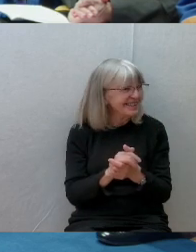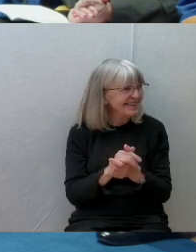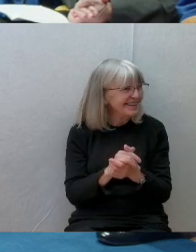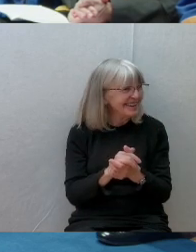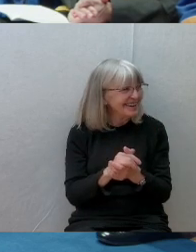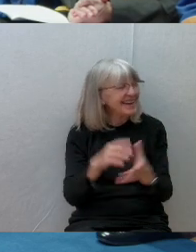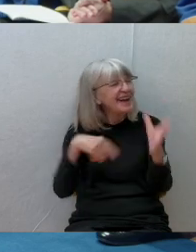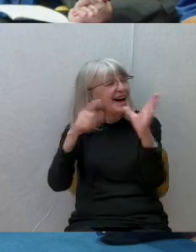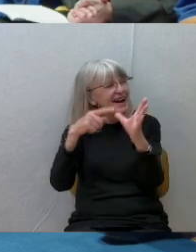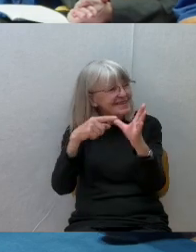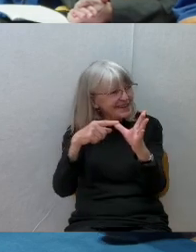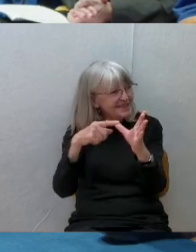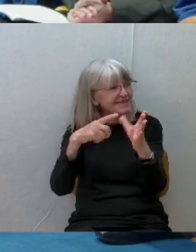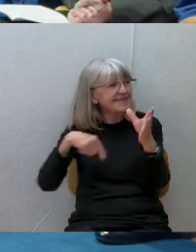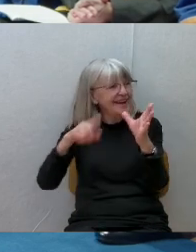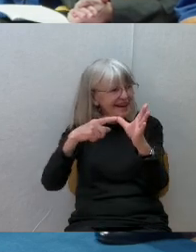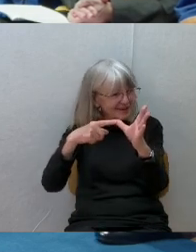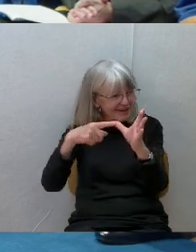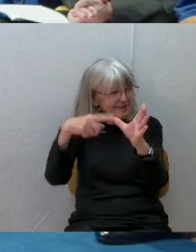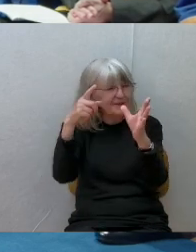Adedotsun Ayodeji.